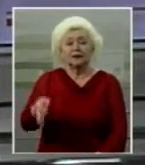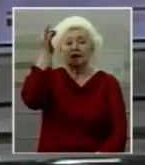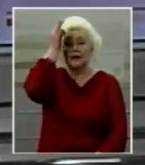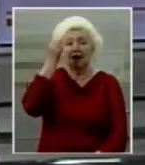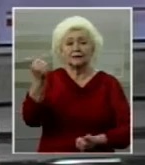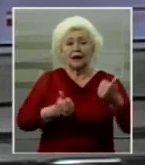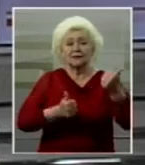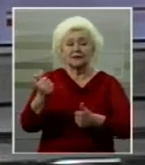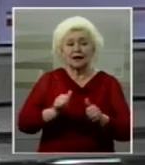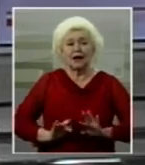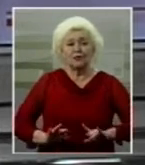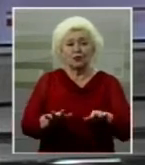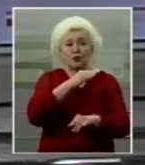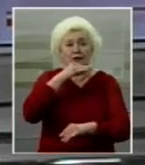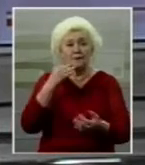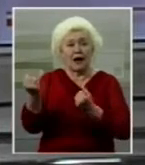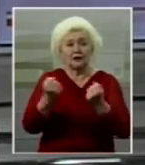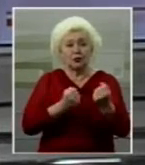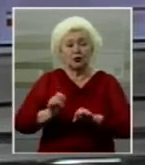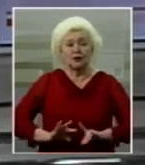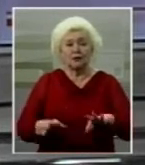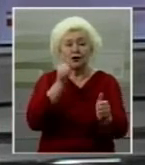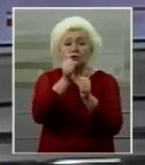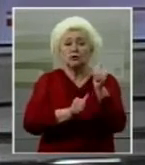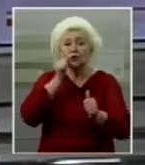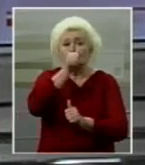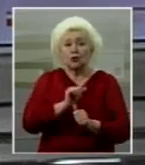Нагадаємо, змагання з функціонального багатоборства проводяться